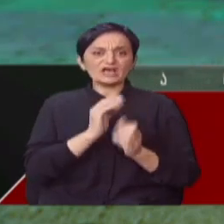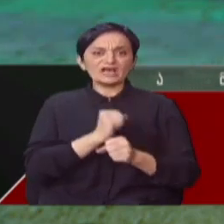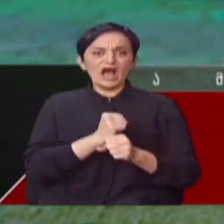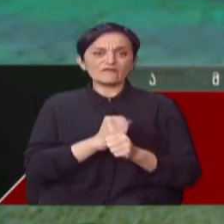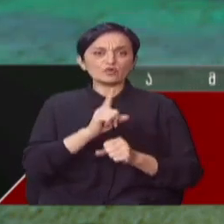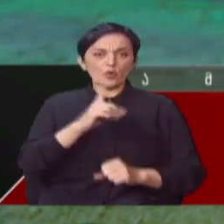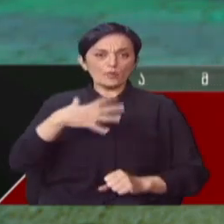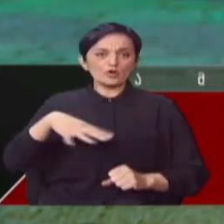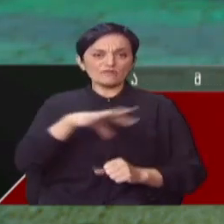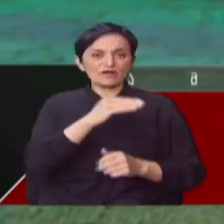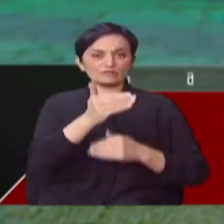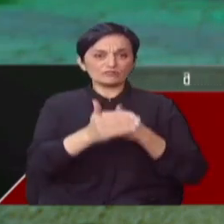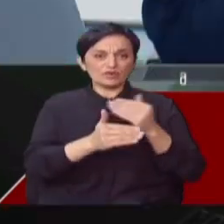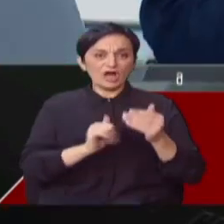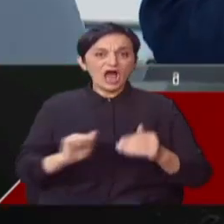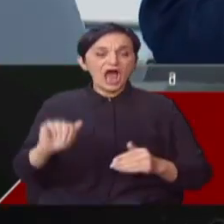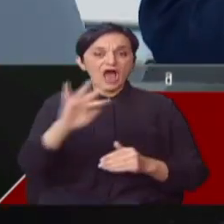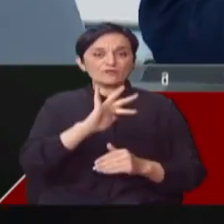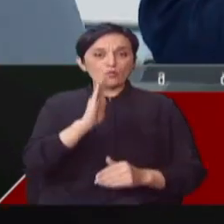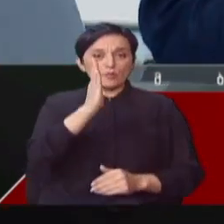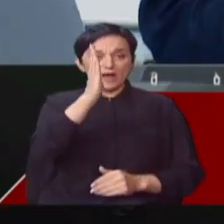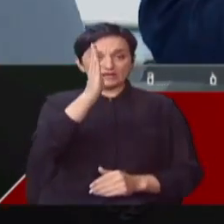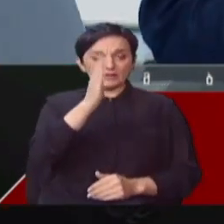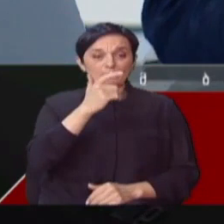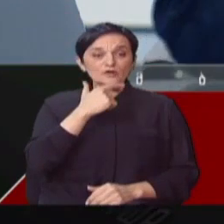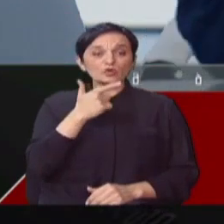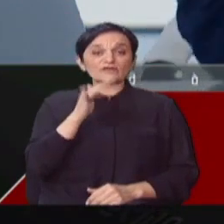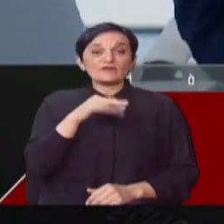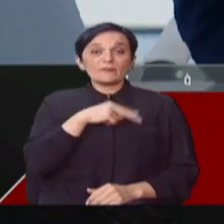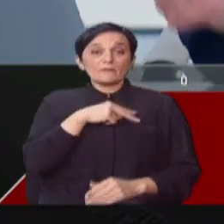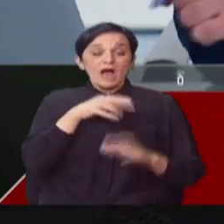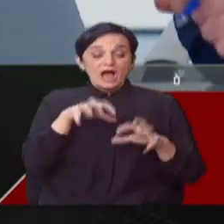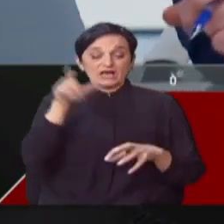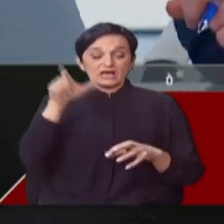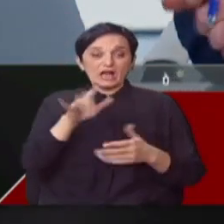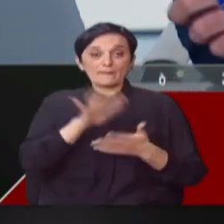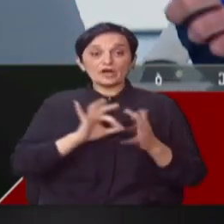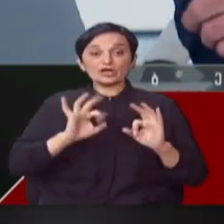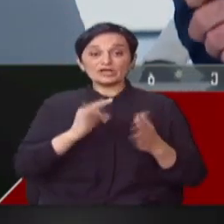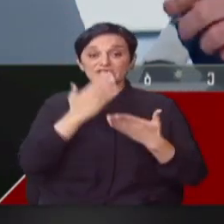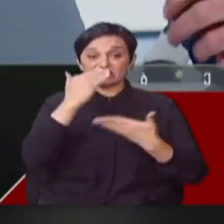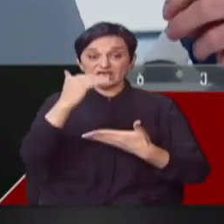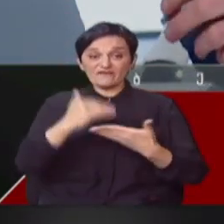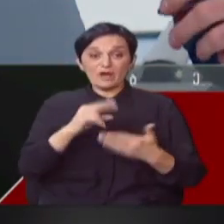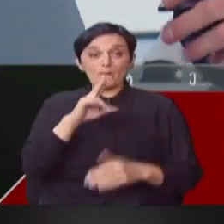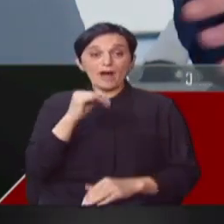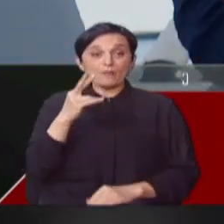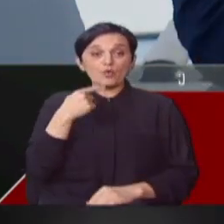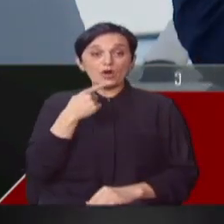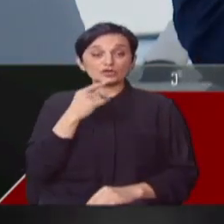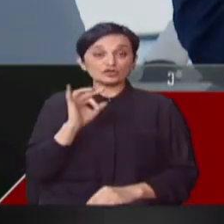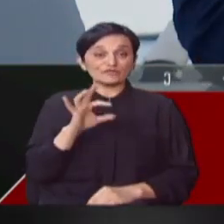რომ ქვეყანამ წინ წაიწიოს ევროპულ პერსპექტივაში. Bătăunul gheu, parlamentul stau judecător, gândește-te că am avut trei sate cealaltă pavoașul, am